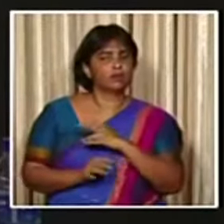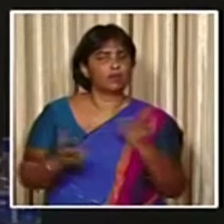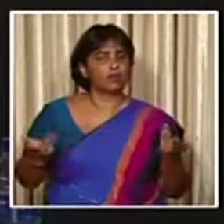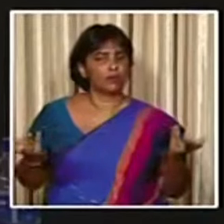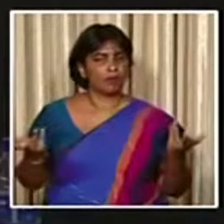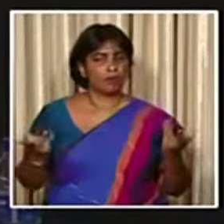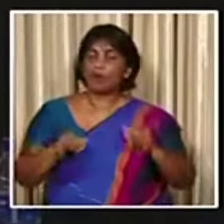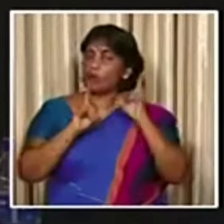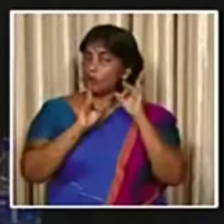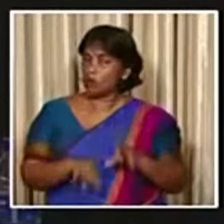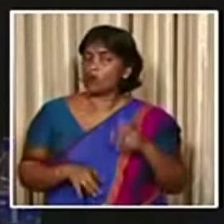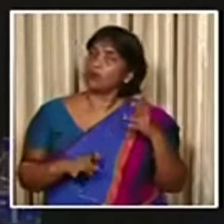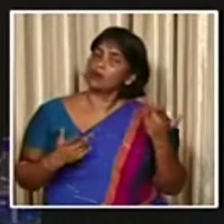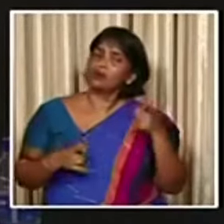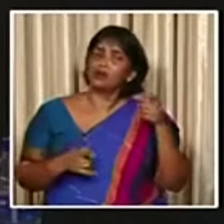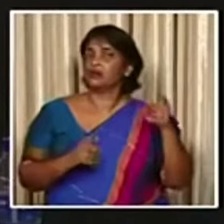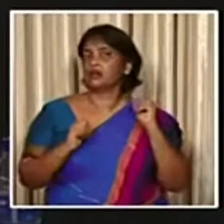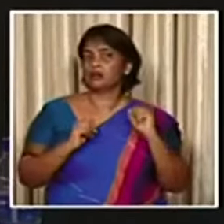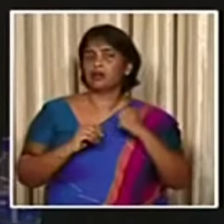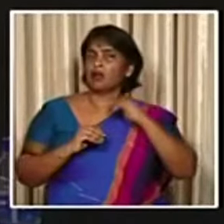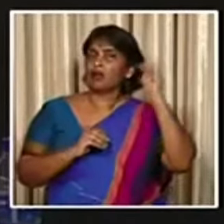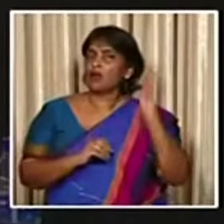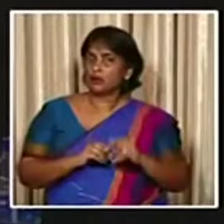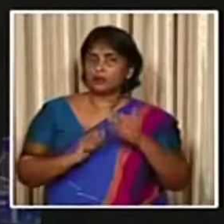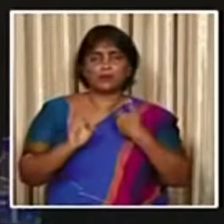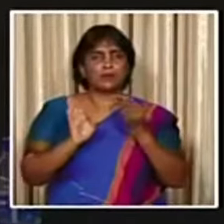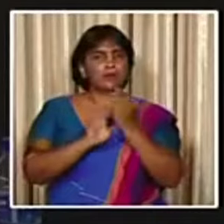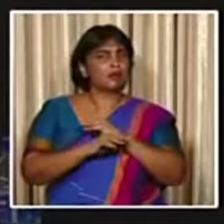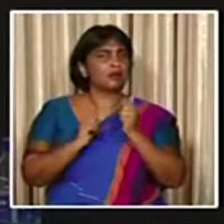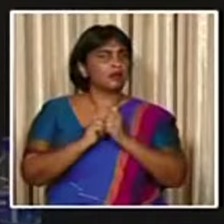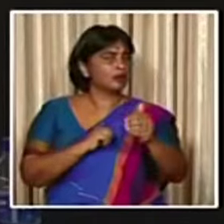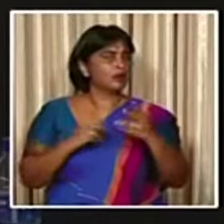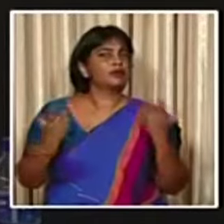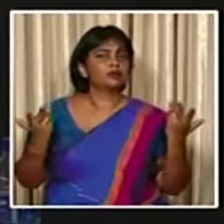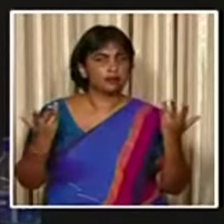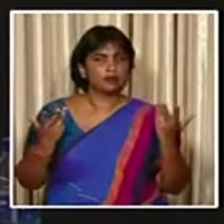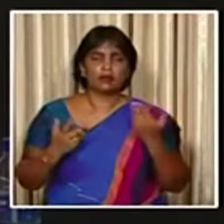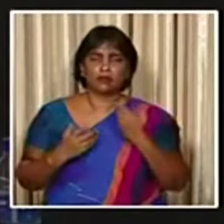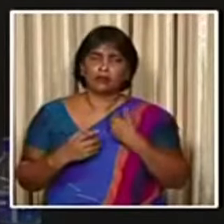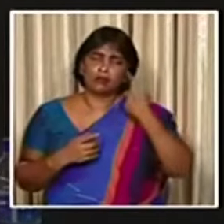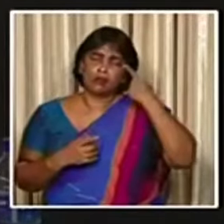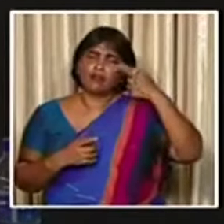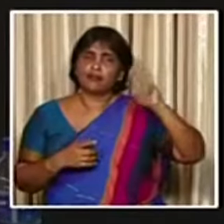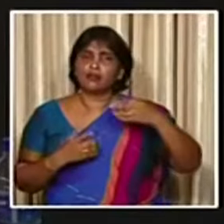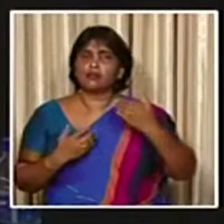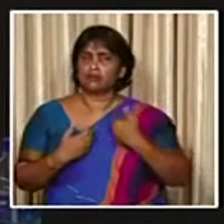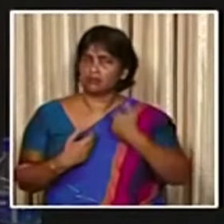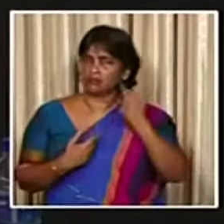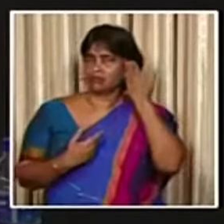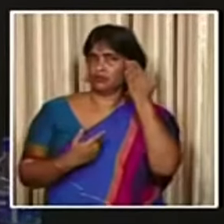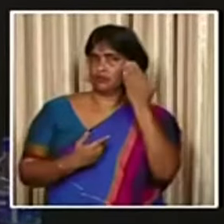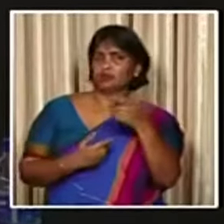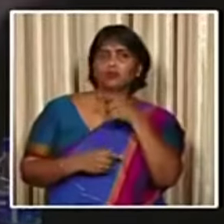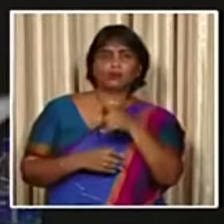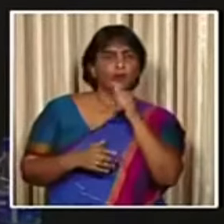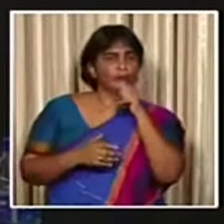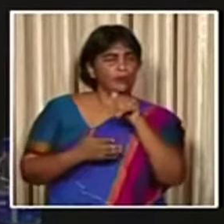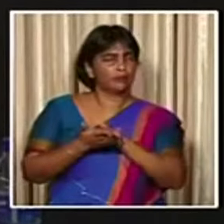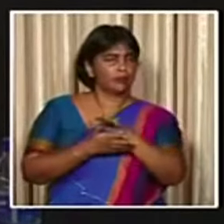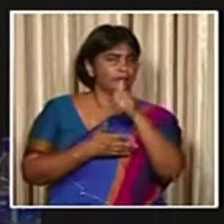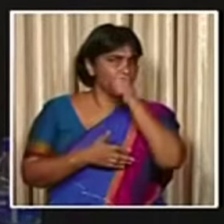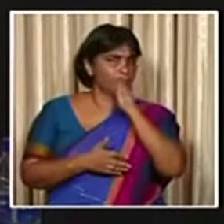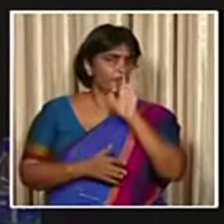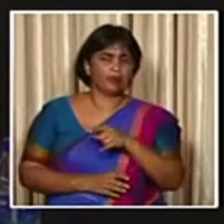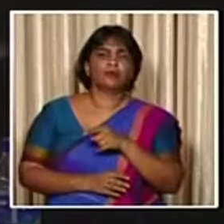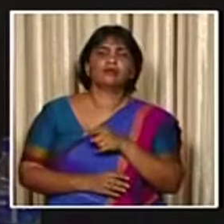ගියේ? එහෙම නැත්නම් ඇයි ඒ අඩු කරගන්න මීට කලින් කටයුතු නොකළේ? මම නම් විශ්වාස කරන්නේ, මට නම් හැඟෙන්නේ මේක පැහැදිලි